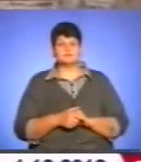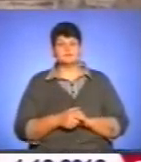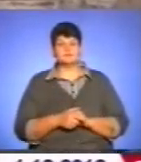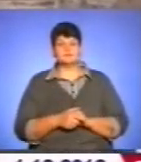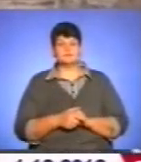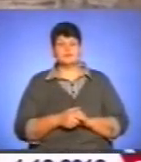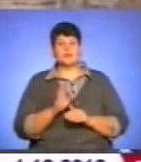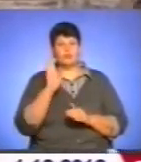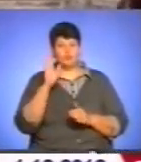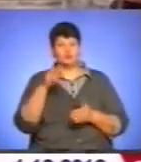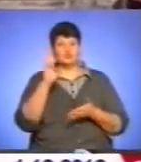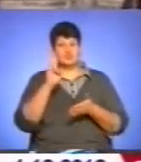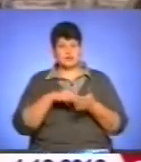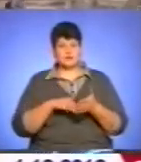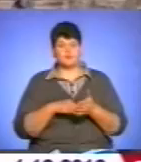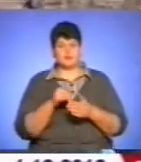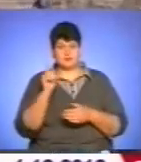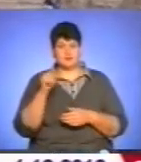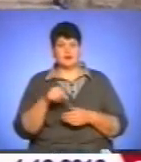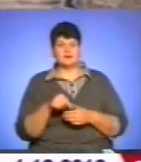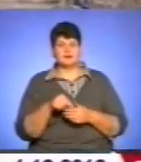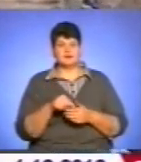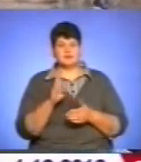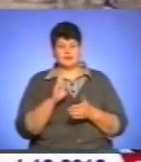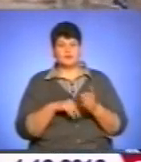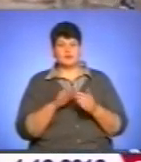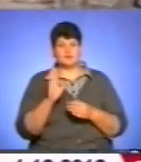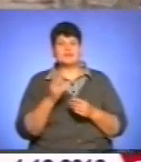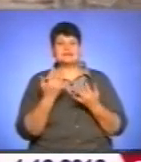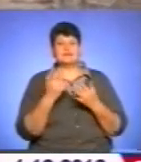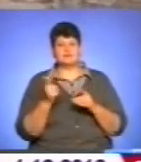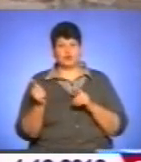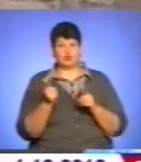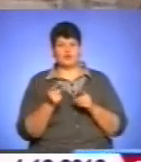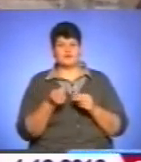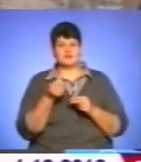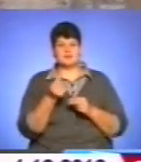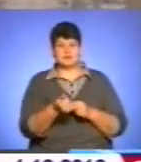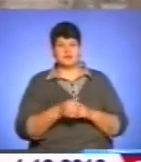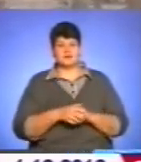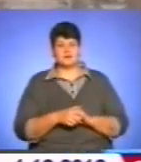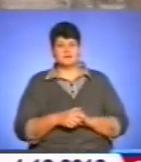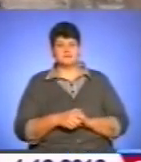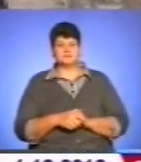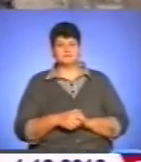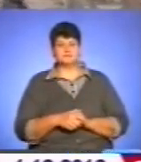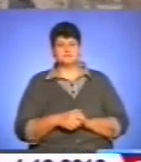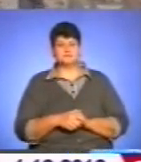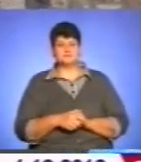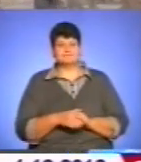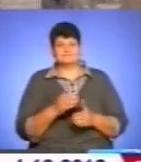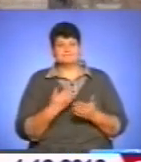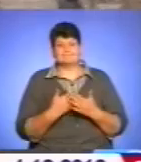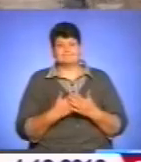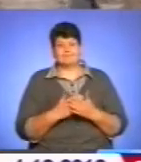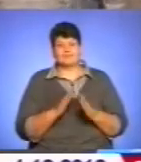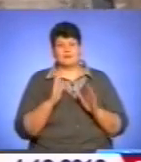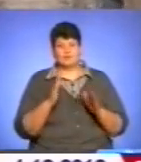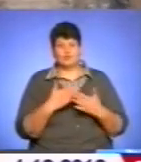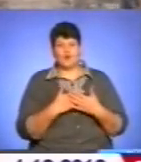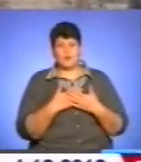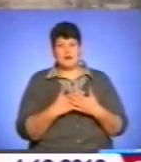будуть штрафувати. Прийму до уваги. Будуть штрафувати. Скільки ви готові за штраф заплатити? Я, напевно, буду старатися в громадських